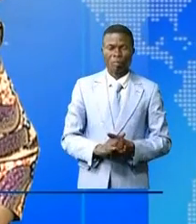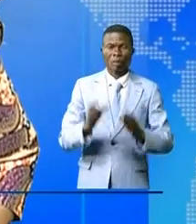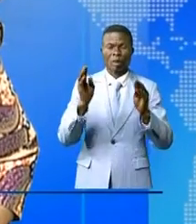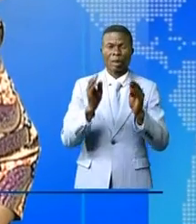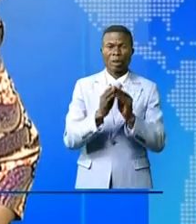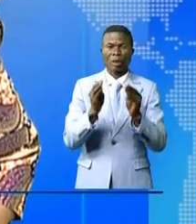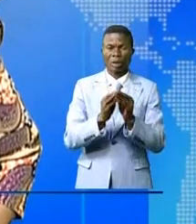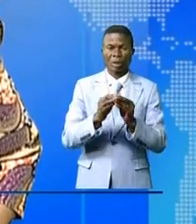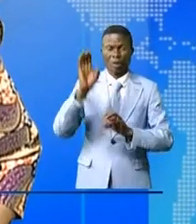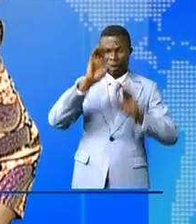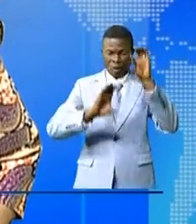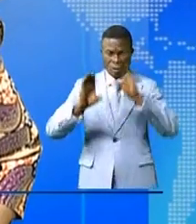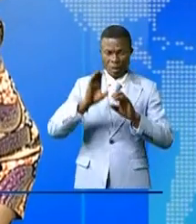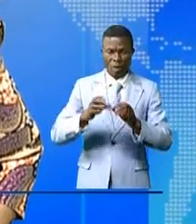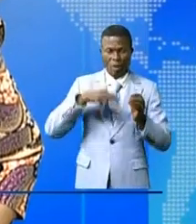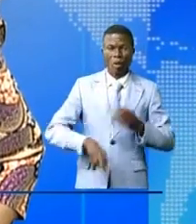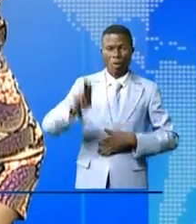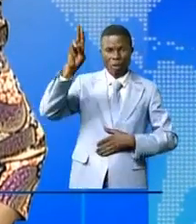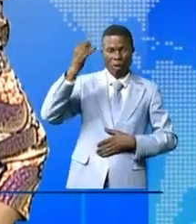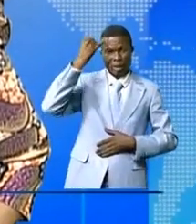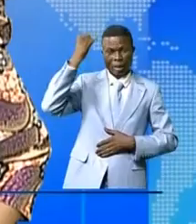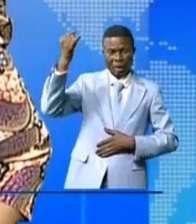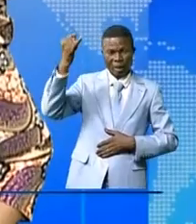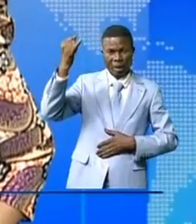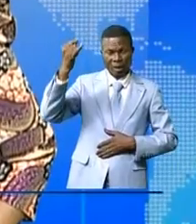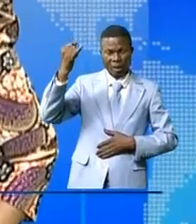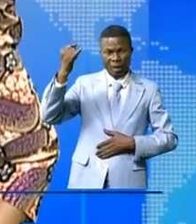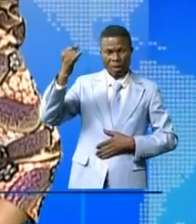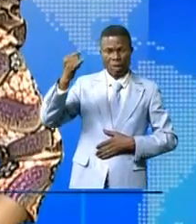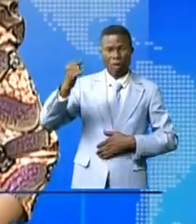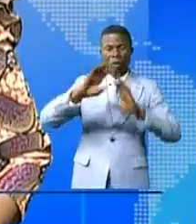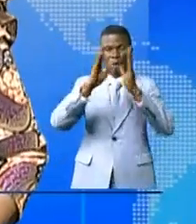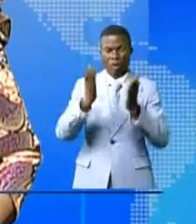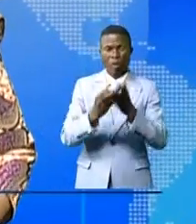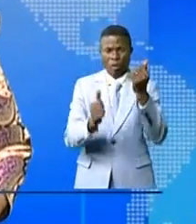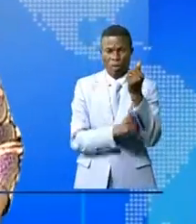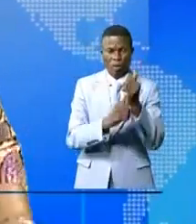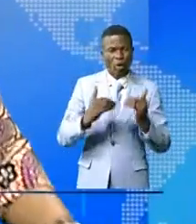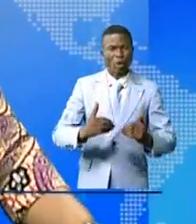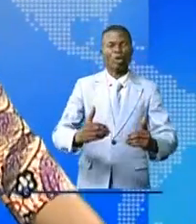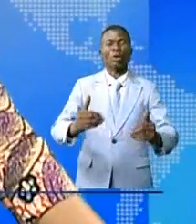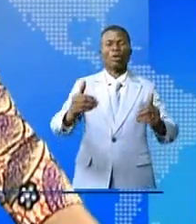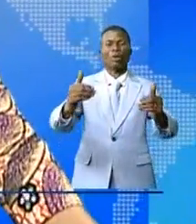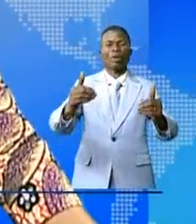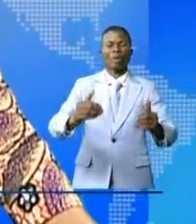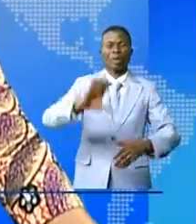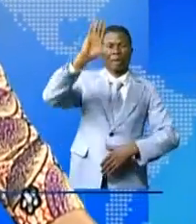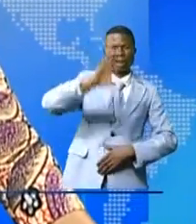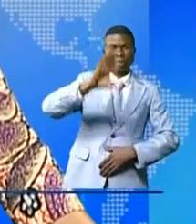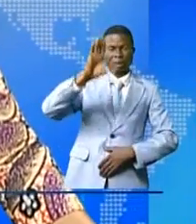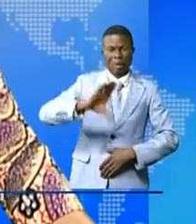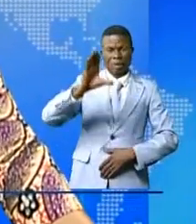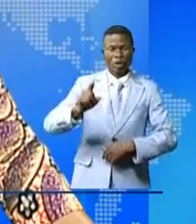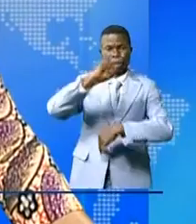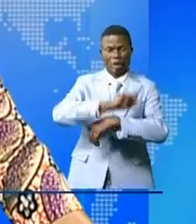Les matinées scientifiques à l'UDPS à l'intention de l'élite scientifique se poursuivent. La 5e journée de